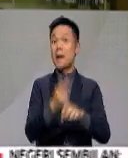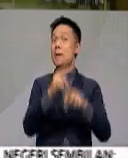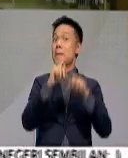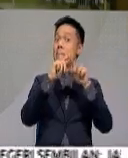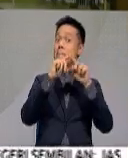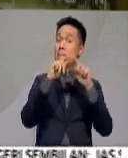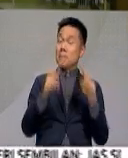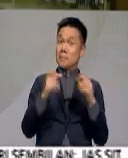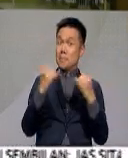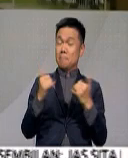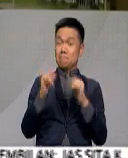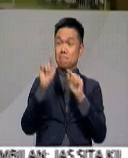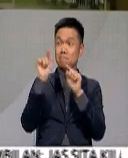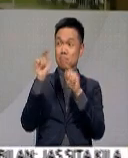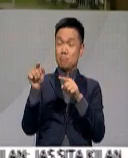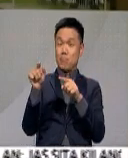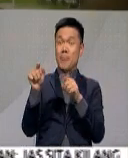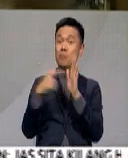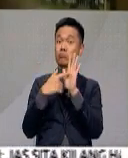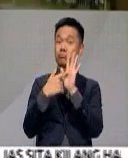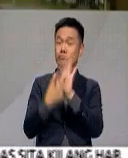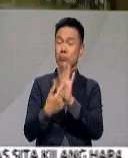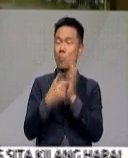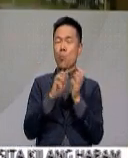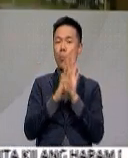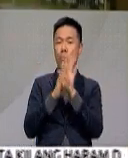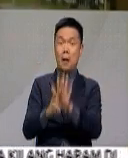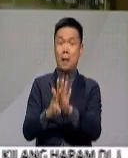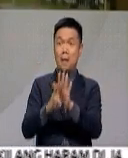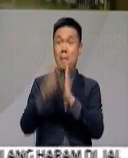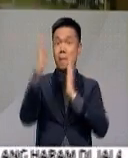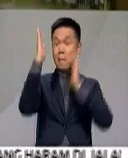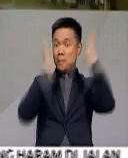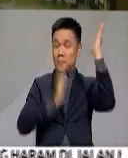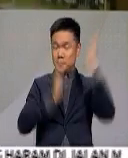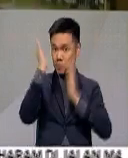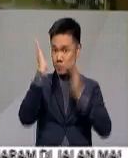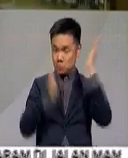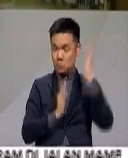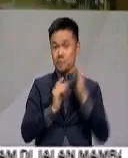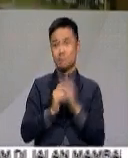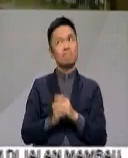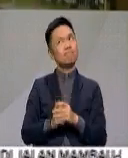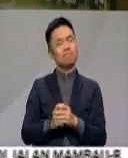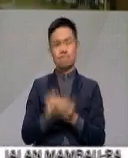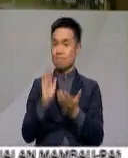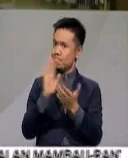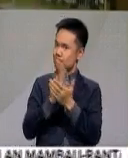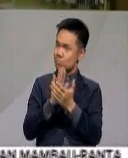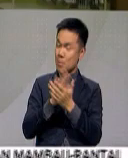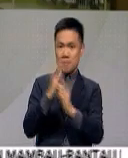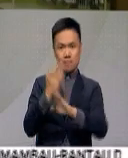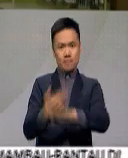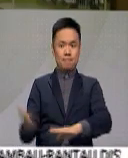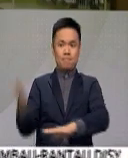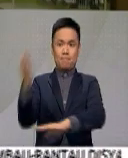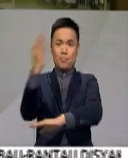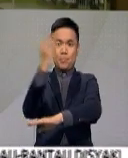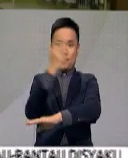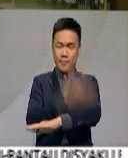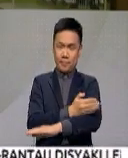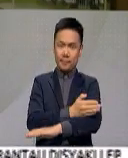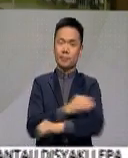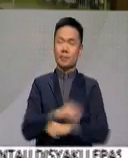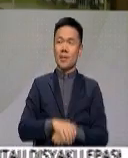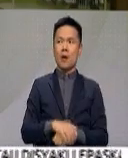saat-saat akhir untuk mewakili Malaysia di Sukan C, beliau telah buktikan bahawa ada berlakunya peningkatan. Jadi di atas